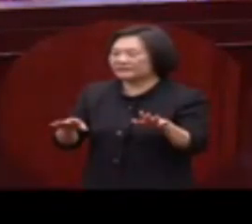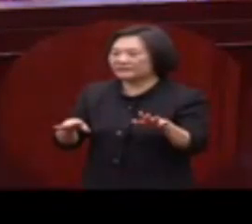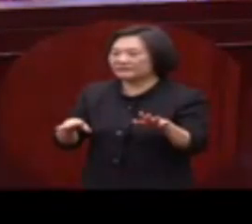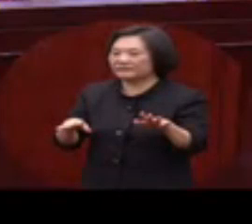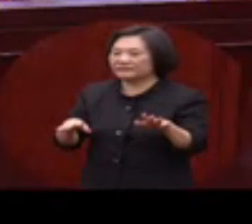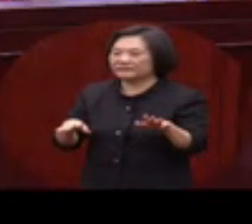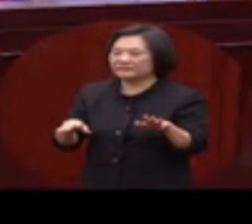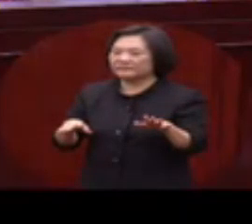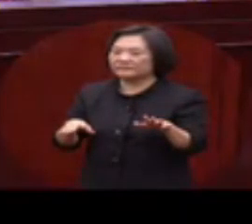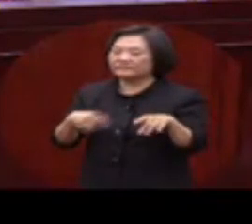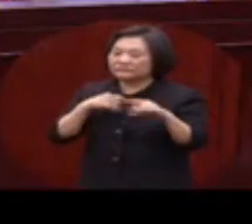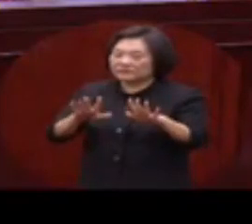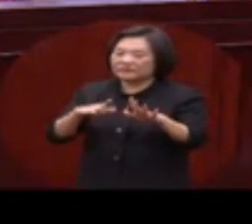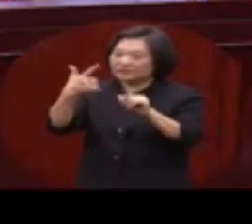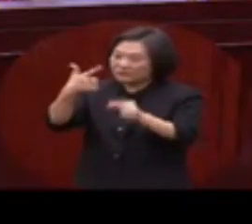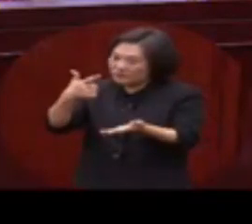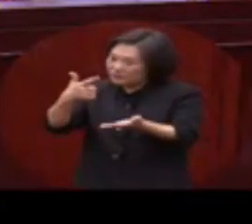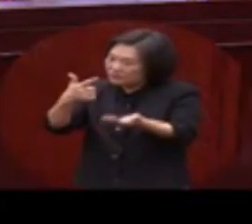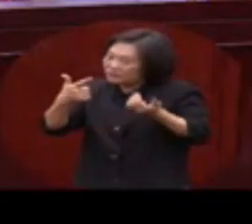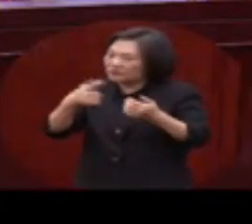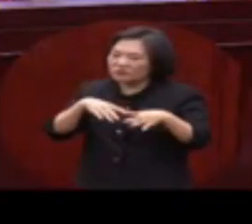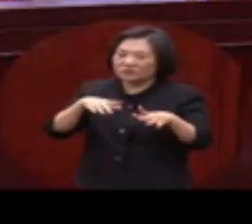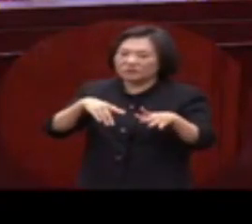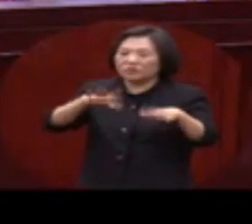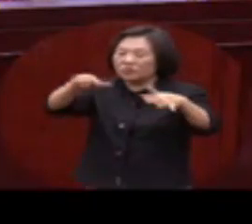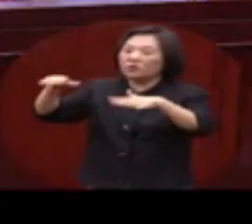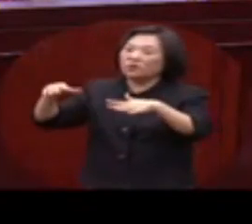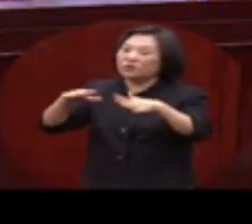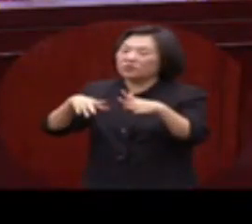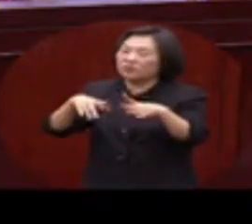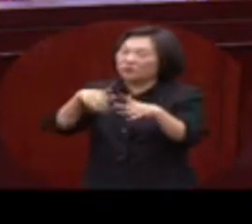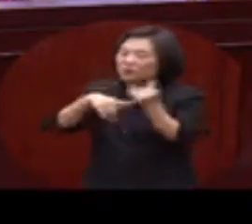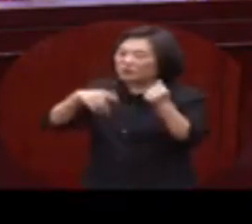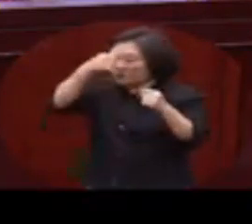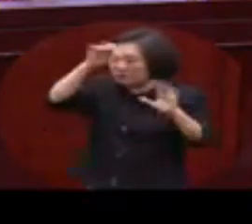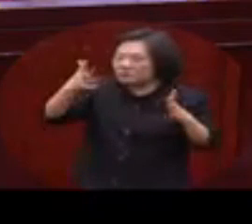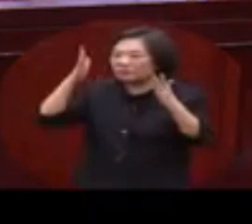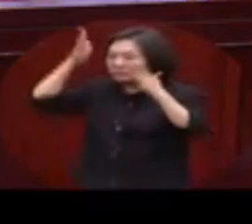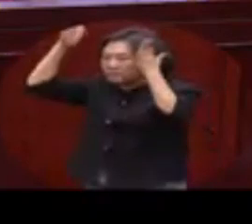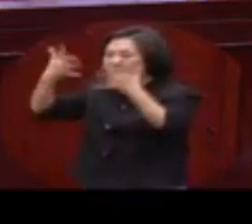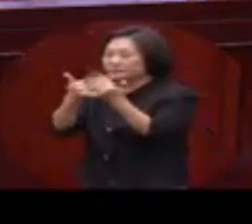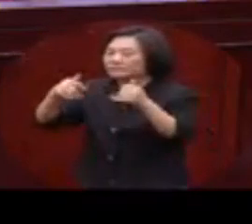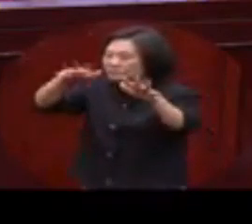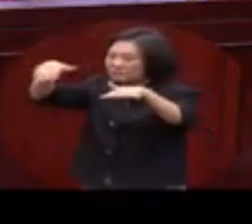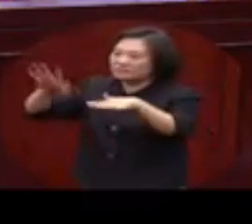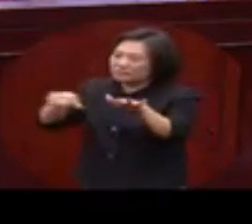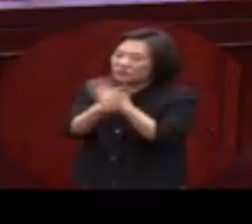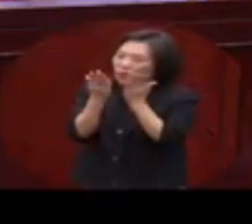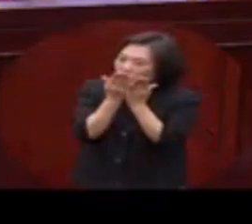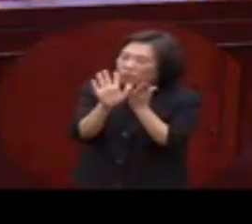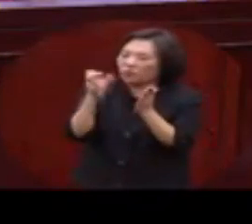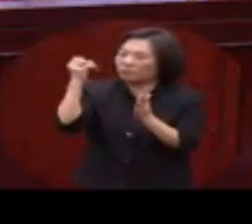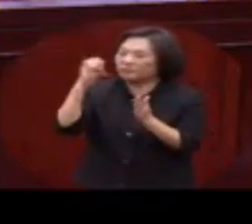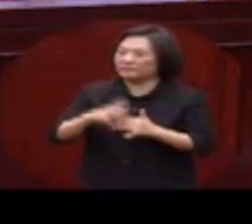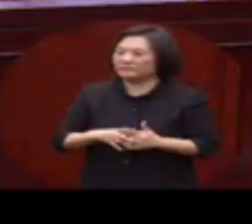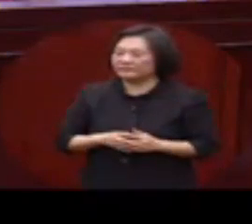到了，今年上半年又收了28个学生，这个我们就收那个印度跟马来西亚。那我们大概今年会开始